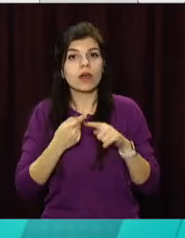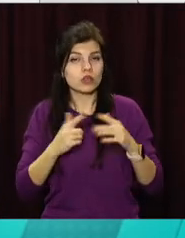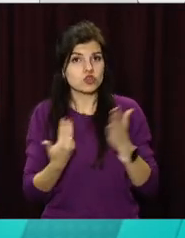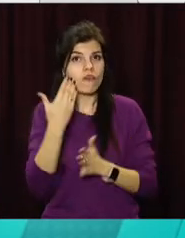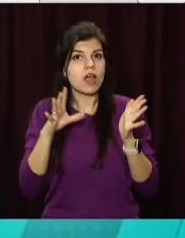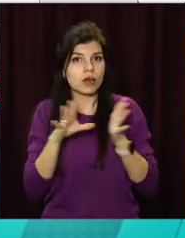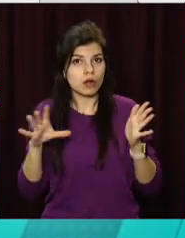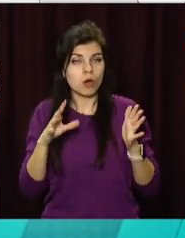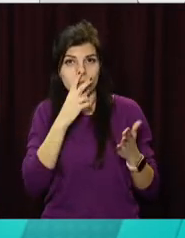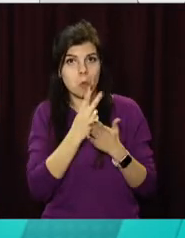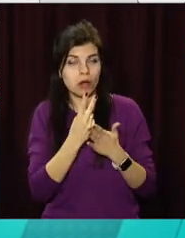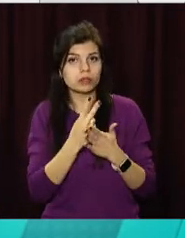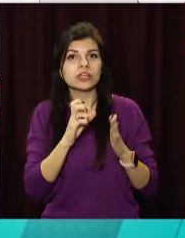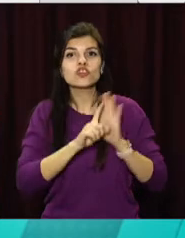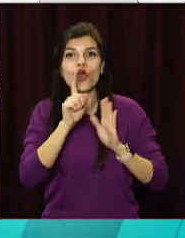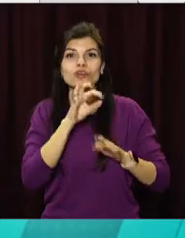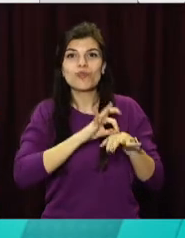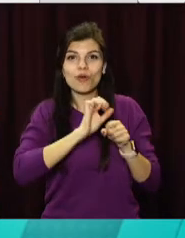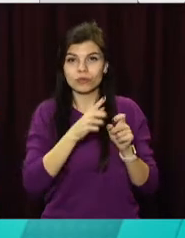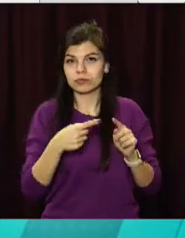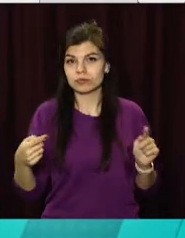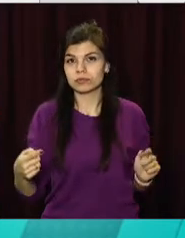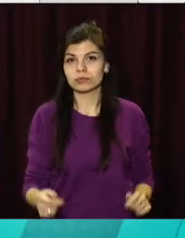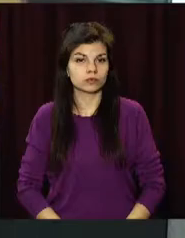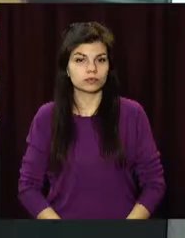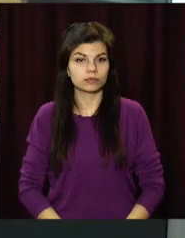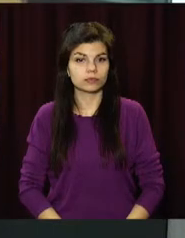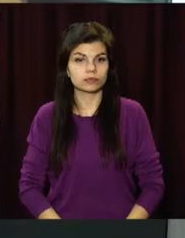новий рекордний показник з початку пандемії.